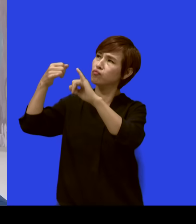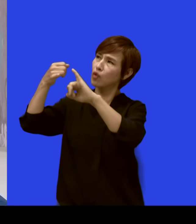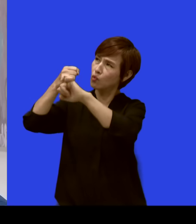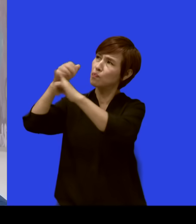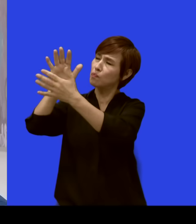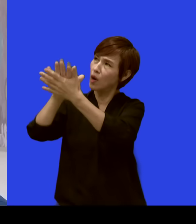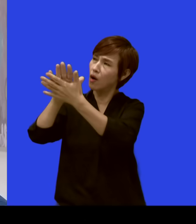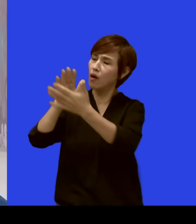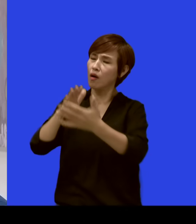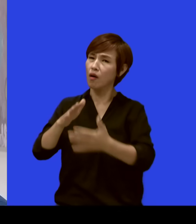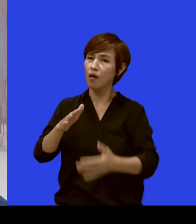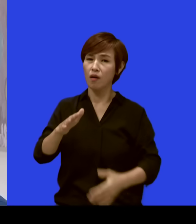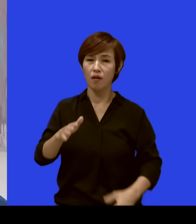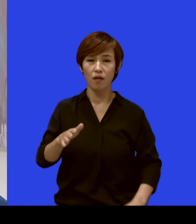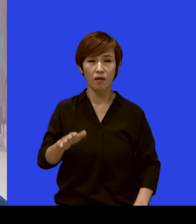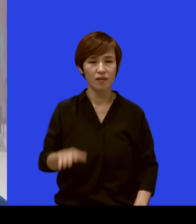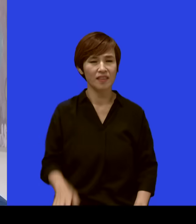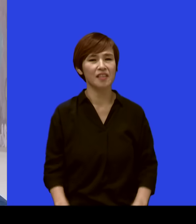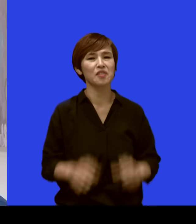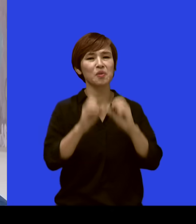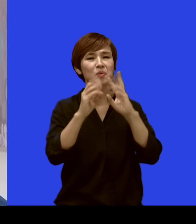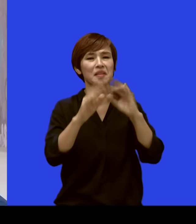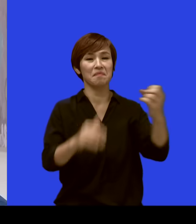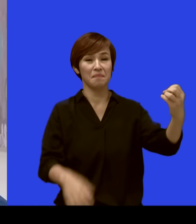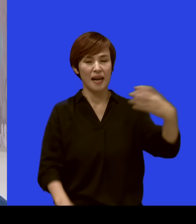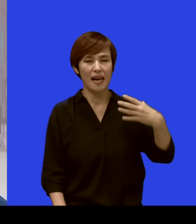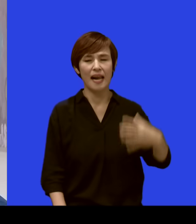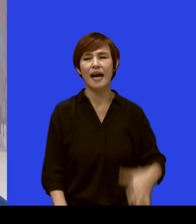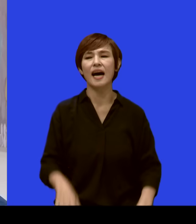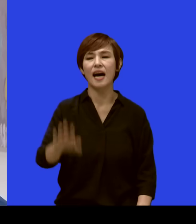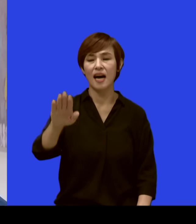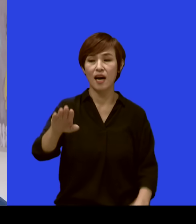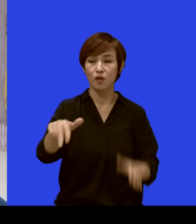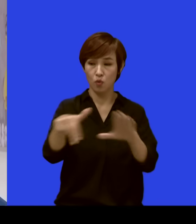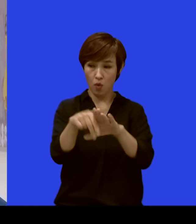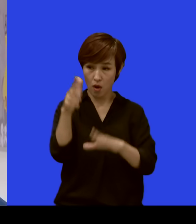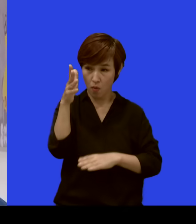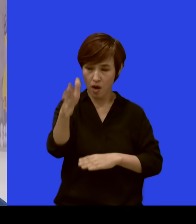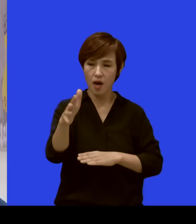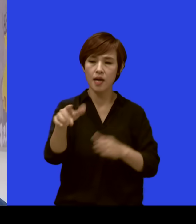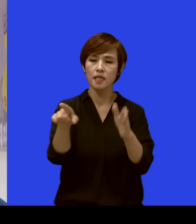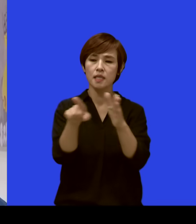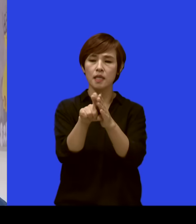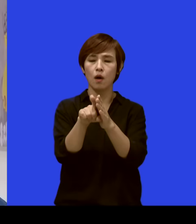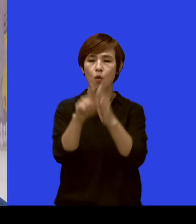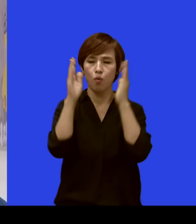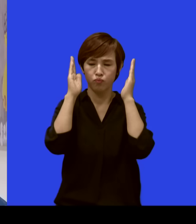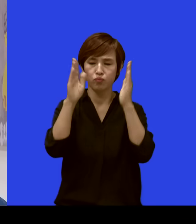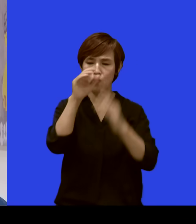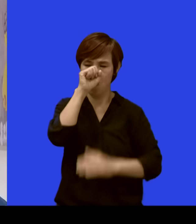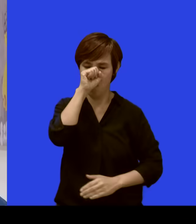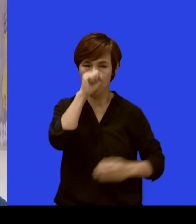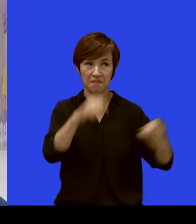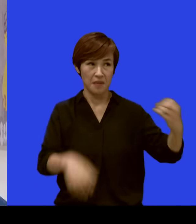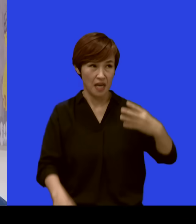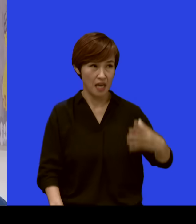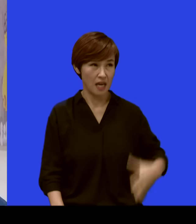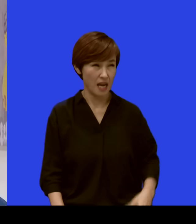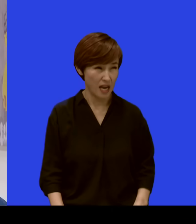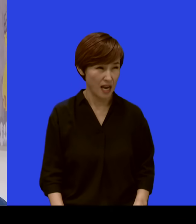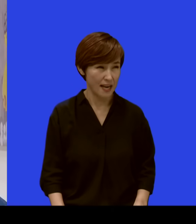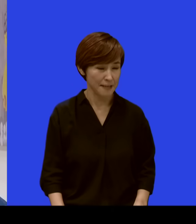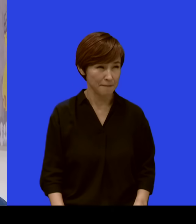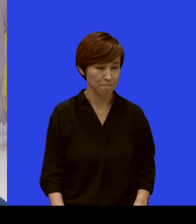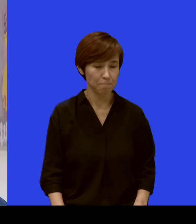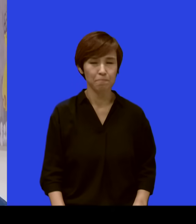저희 전도사님이 종교학과가 신학 공부하는 도움이 많이 되니까 못 들어가서 안달이지 갈 수만 있으면 좋고